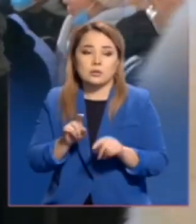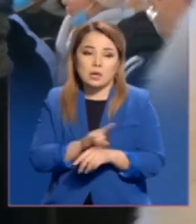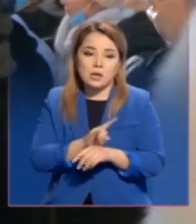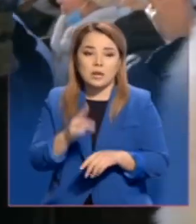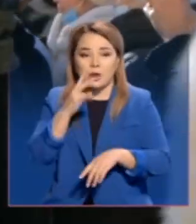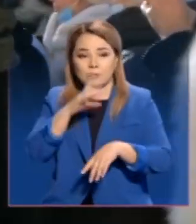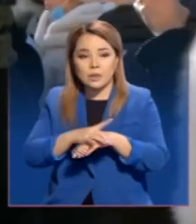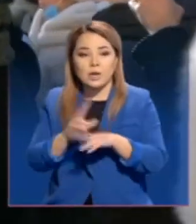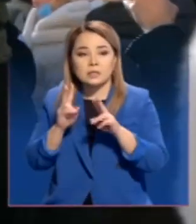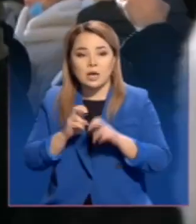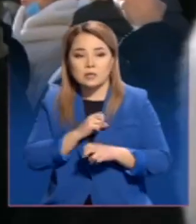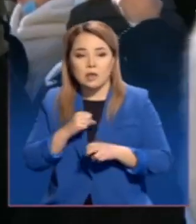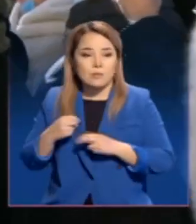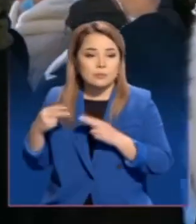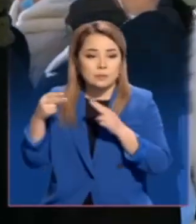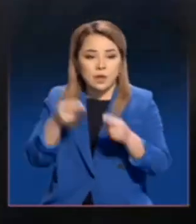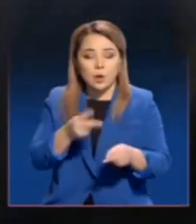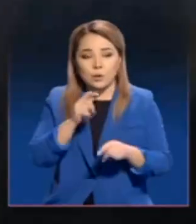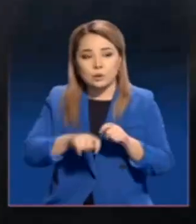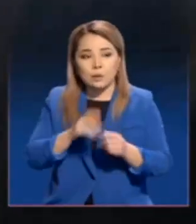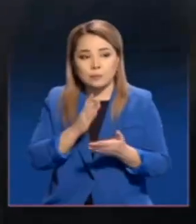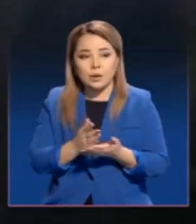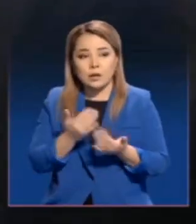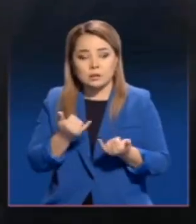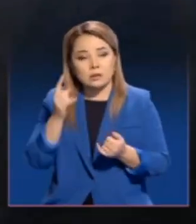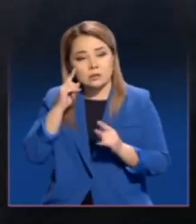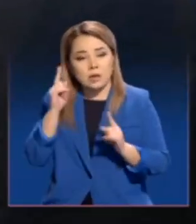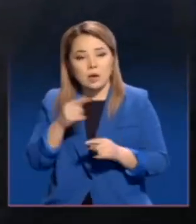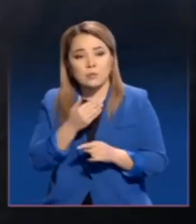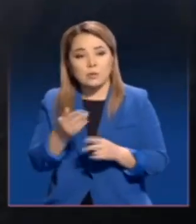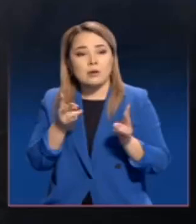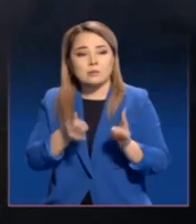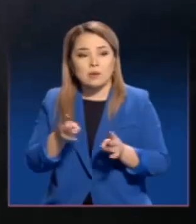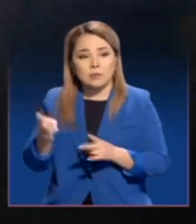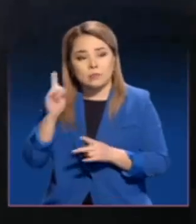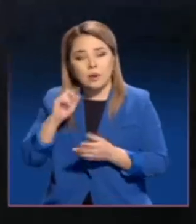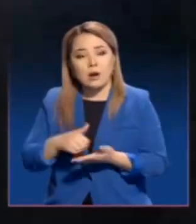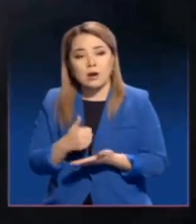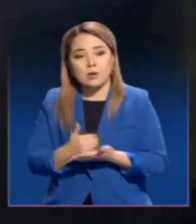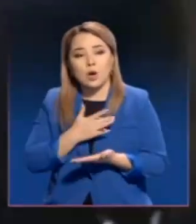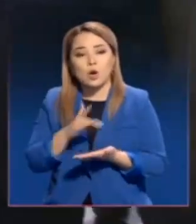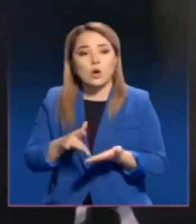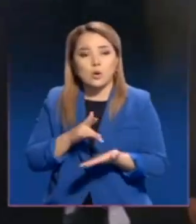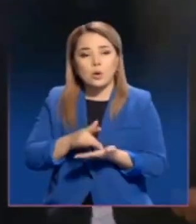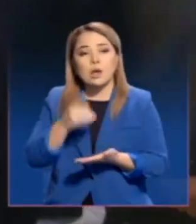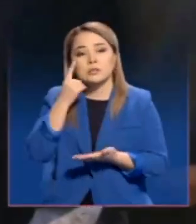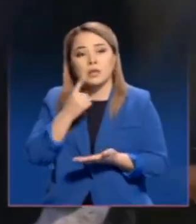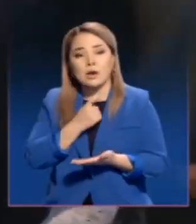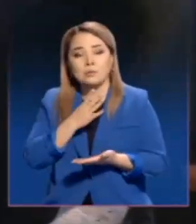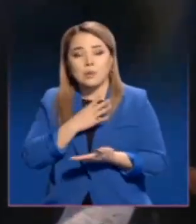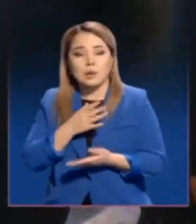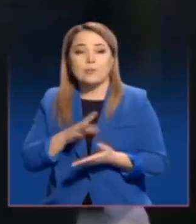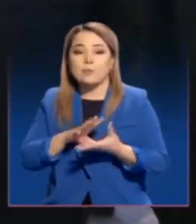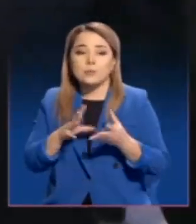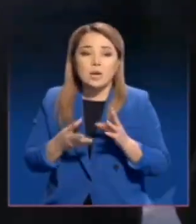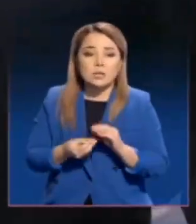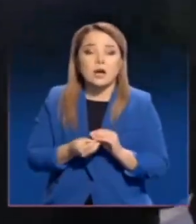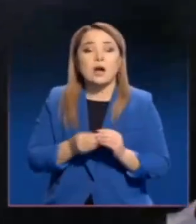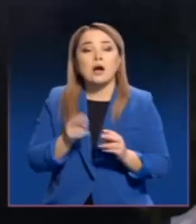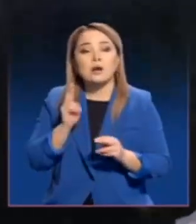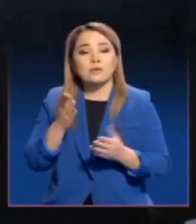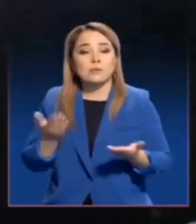знаю, что и вы пострадали от этих аварий, но мне только что аким города заверил, что принципе, в тех